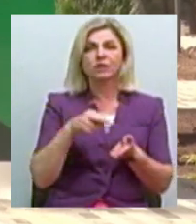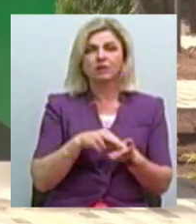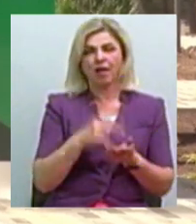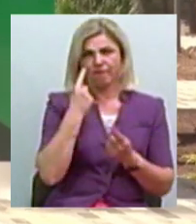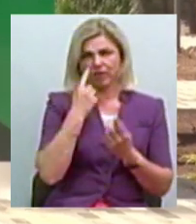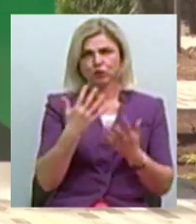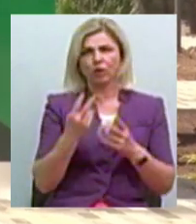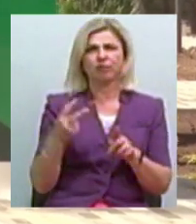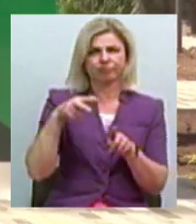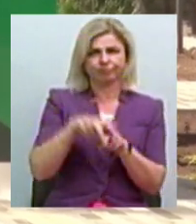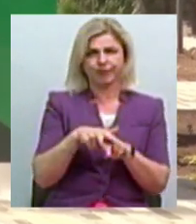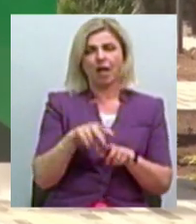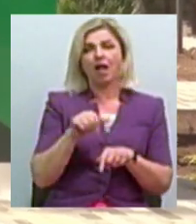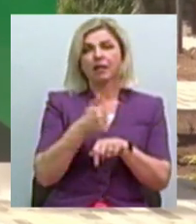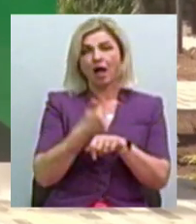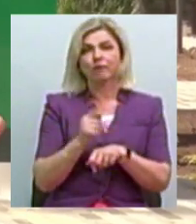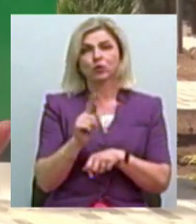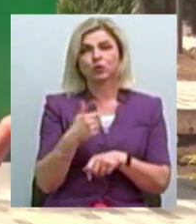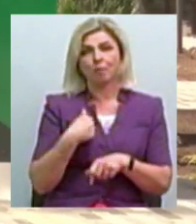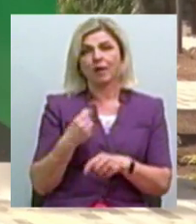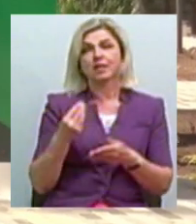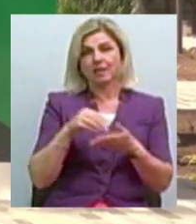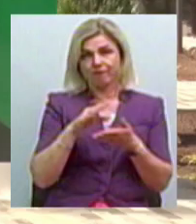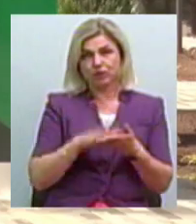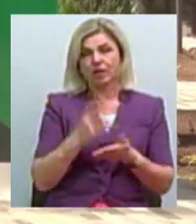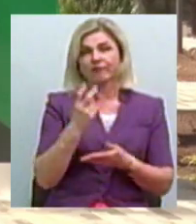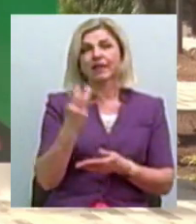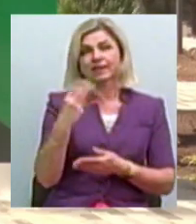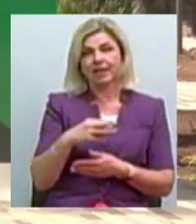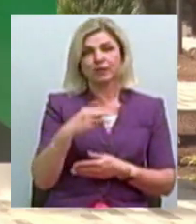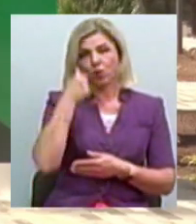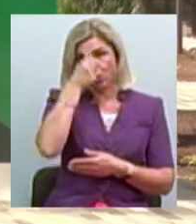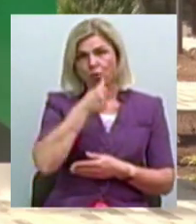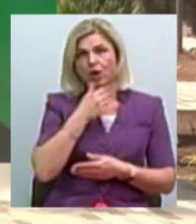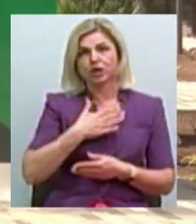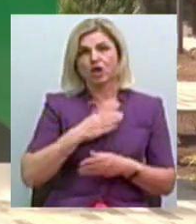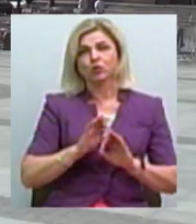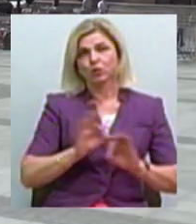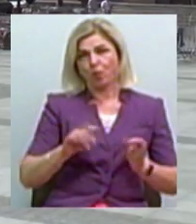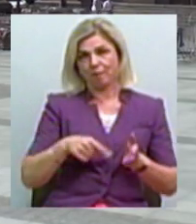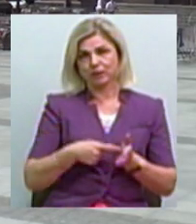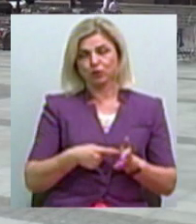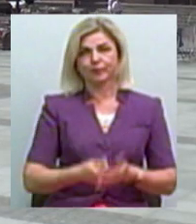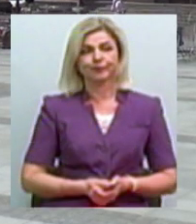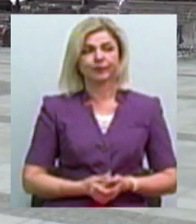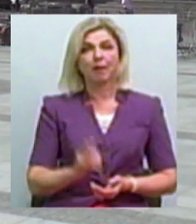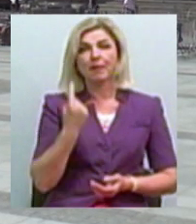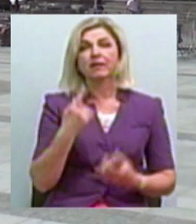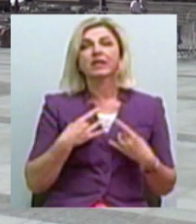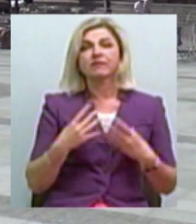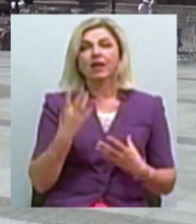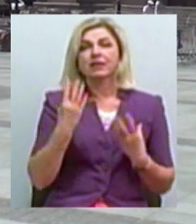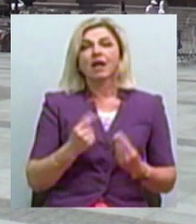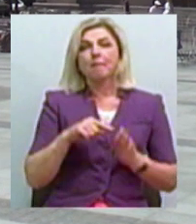візуальним перевантаженням. Головне, що ми зафіксували, що 230 років нашому чудовому місту. Перше святкування Дня міста у